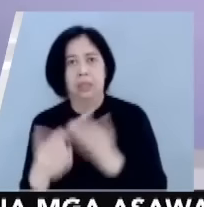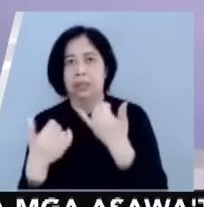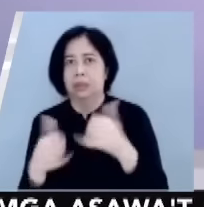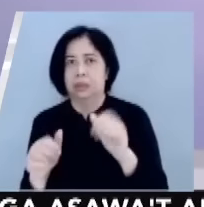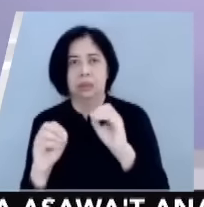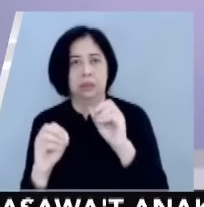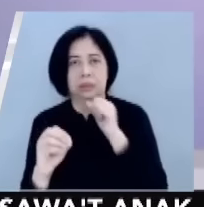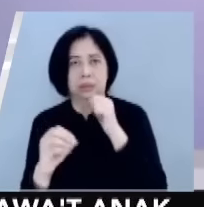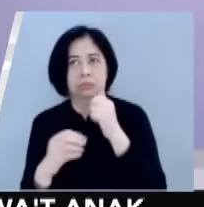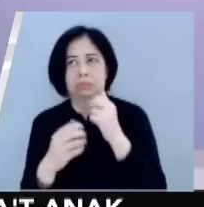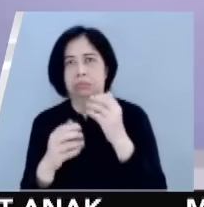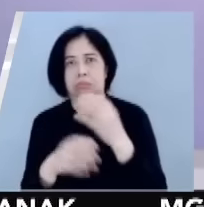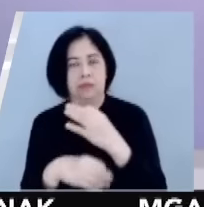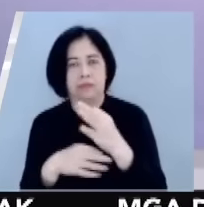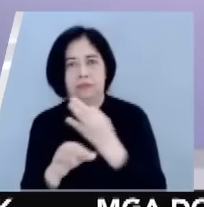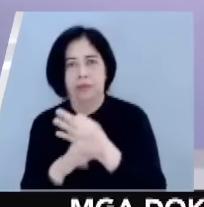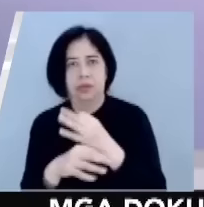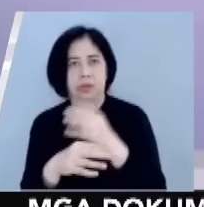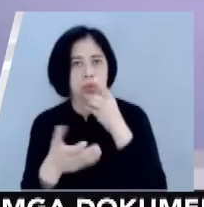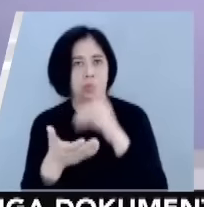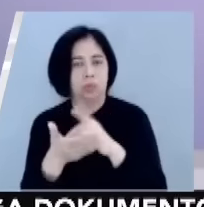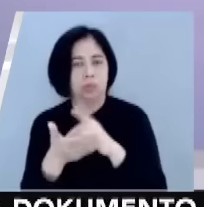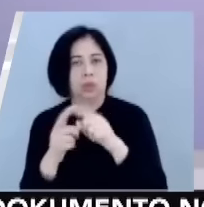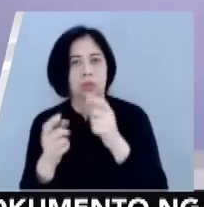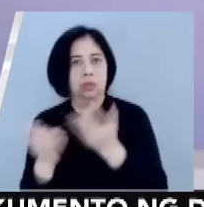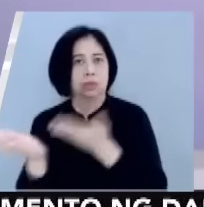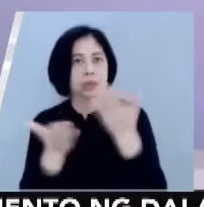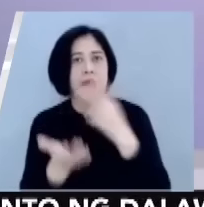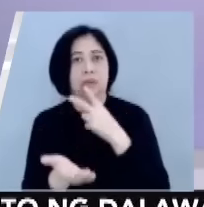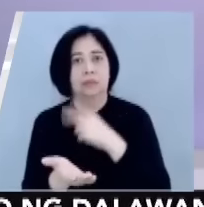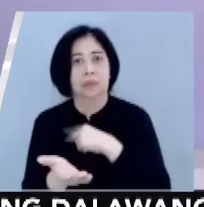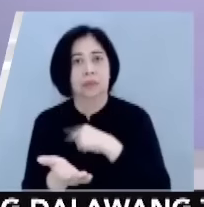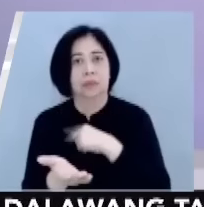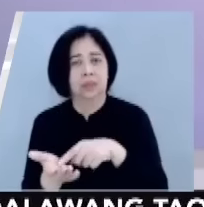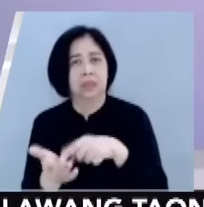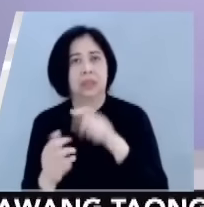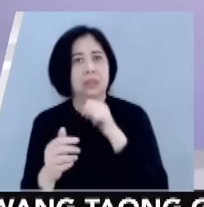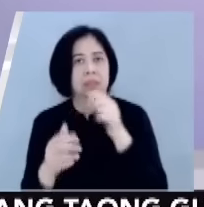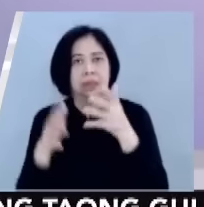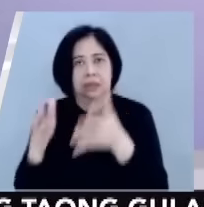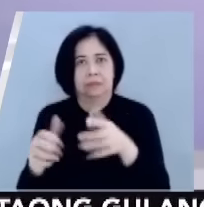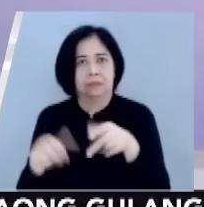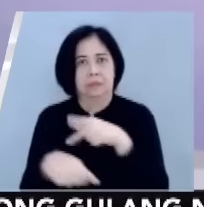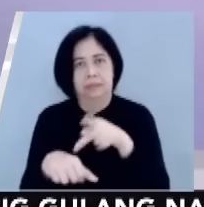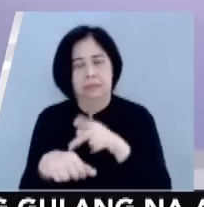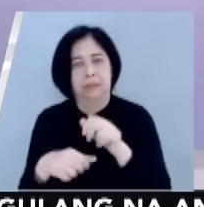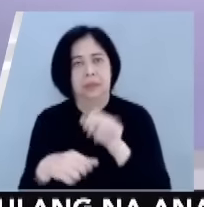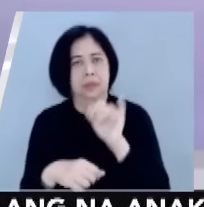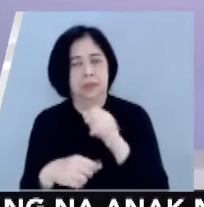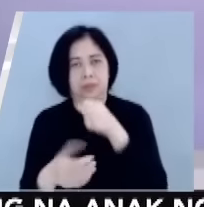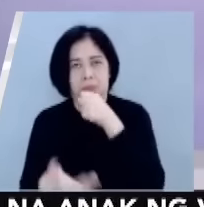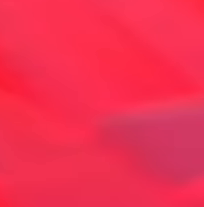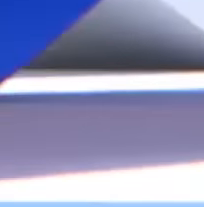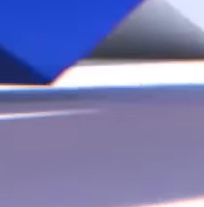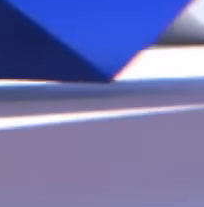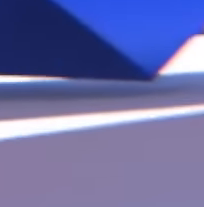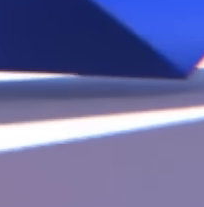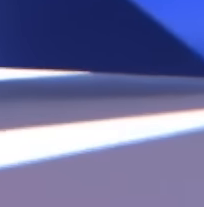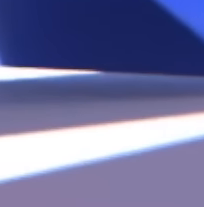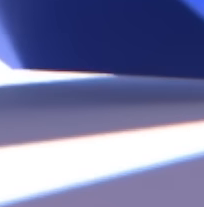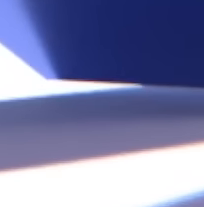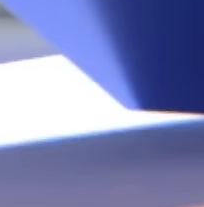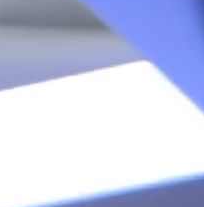naayos ang dokumento nito para madala niya sa Vietnam at hindi maiwan dito sa bansa. Yan ang tinutukan ni Sandra Aguinaldo.